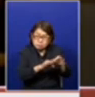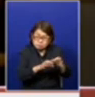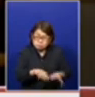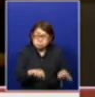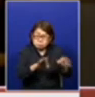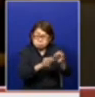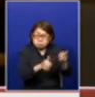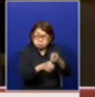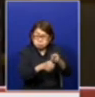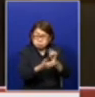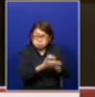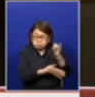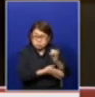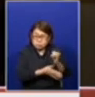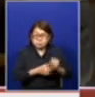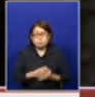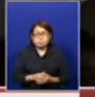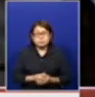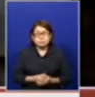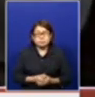วันนี้